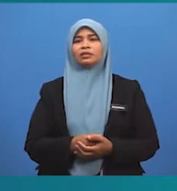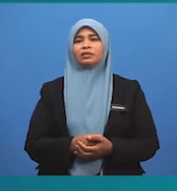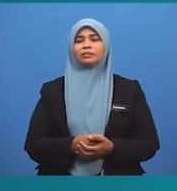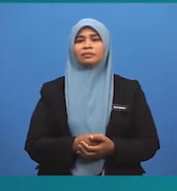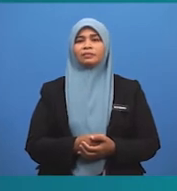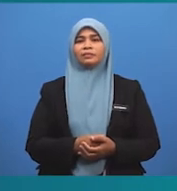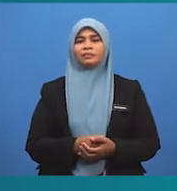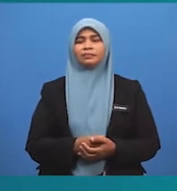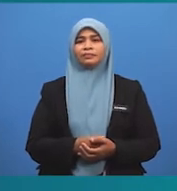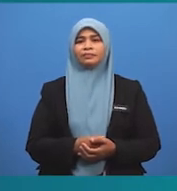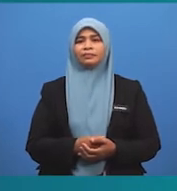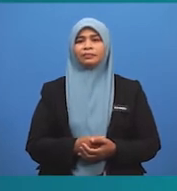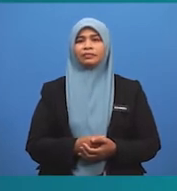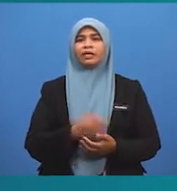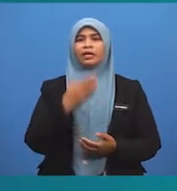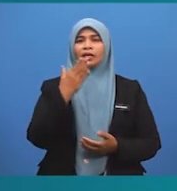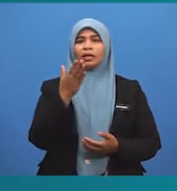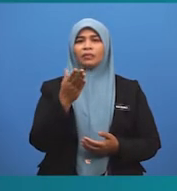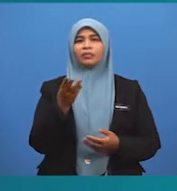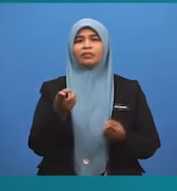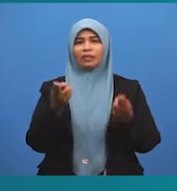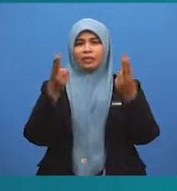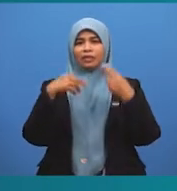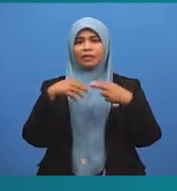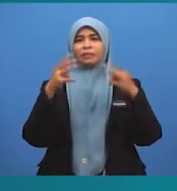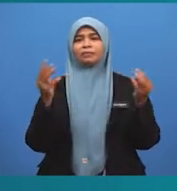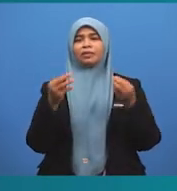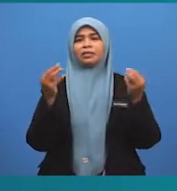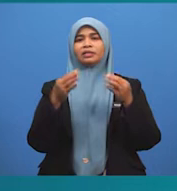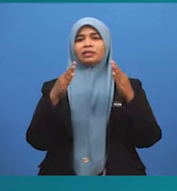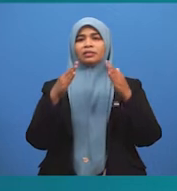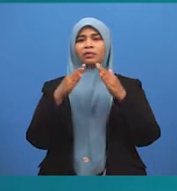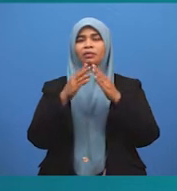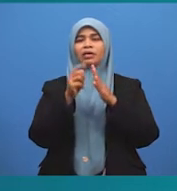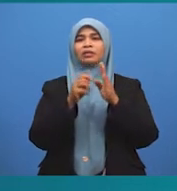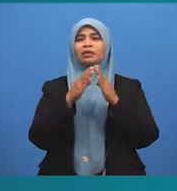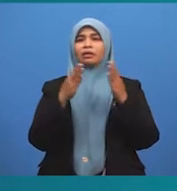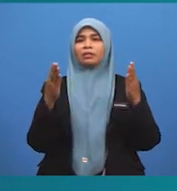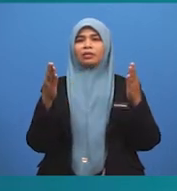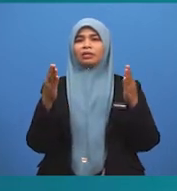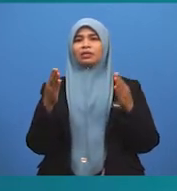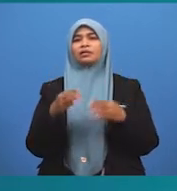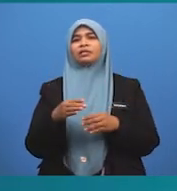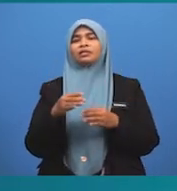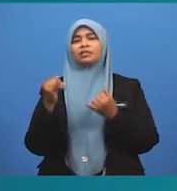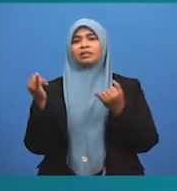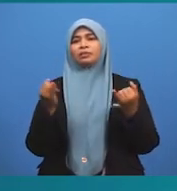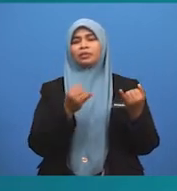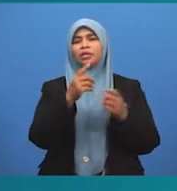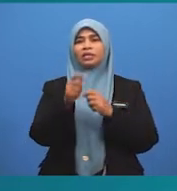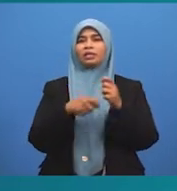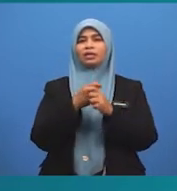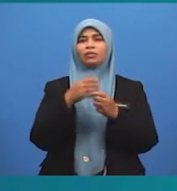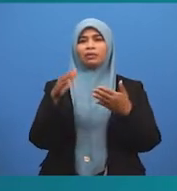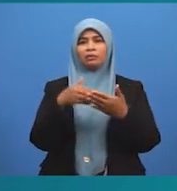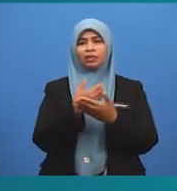Situasinya begini. Kamu menghadiri majlis rumah terbuka sempena